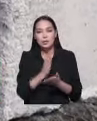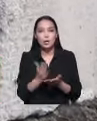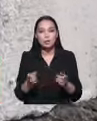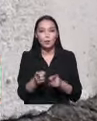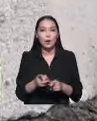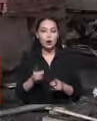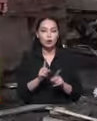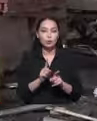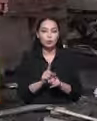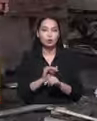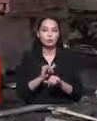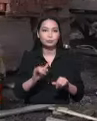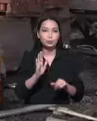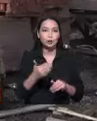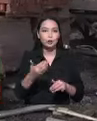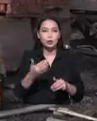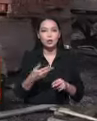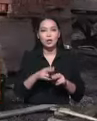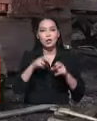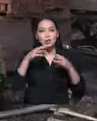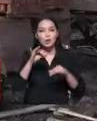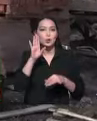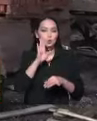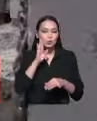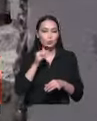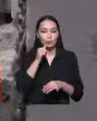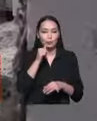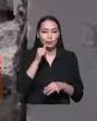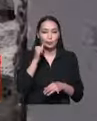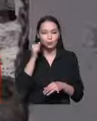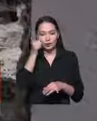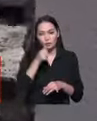тартылмайды, себебі бұл жерге жарық пен су желілері былтыр жүргізілген.